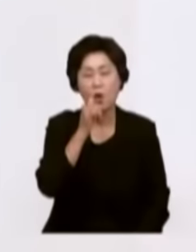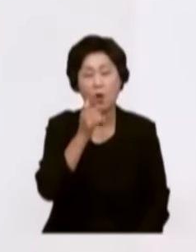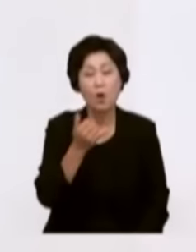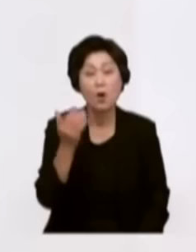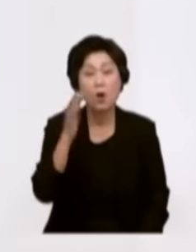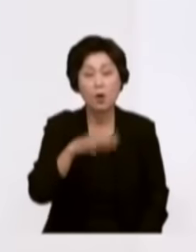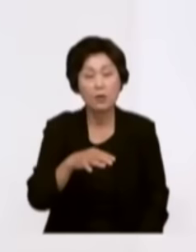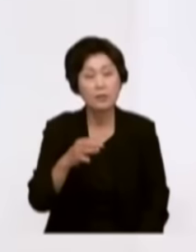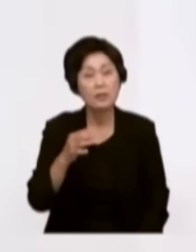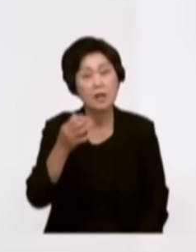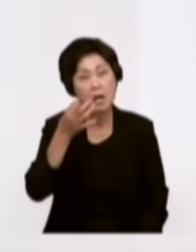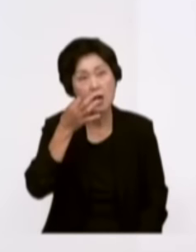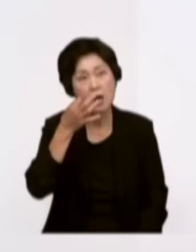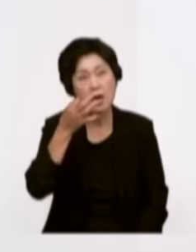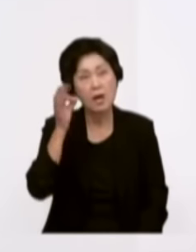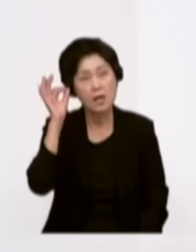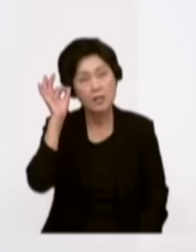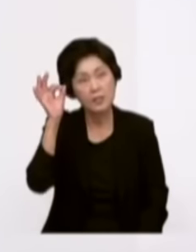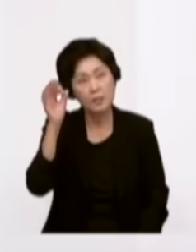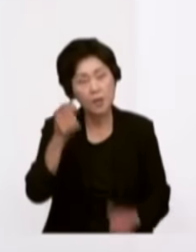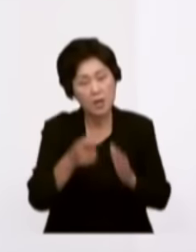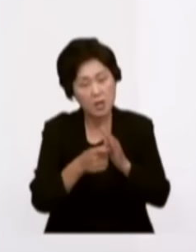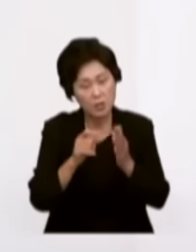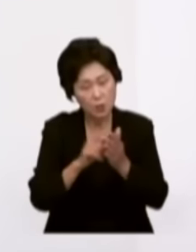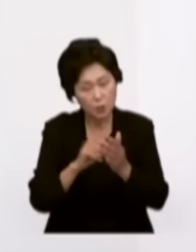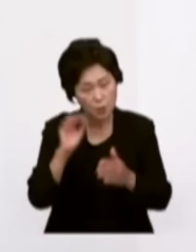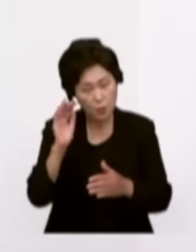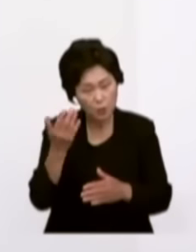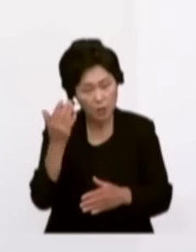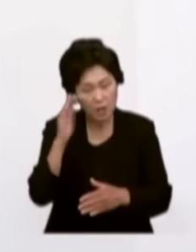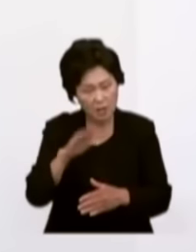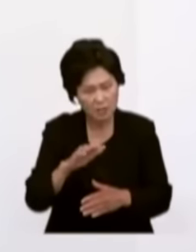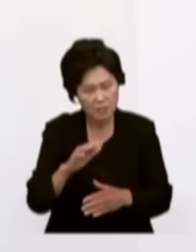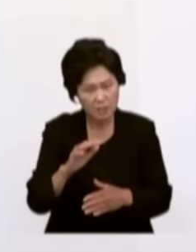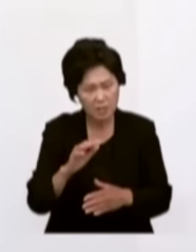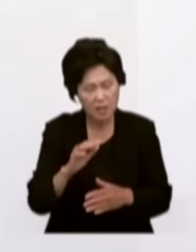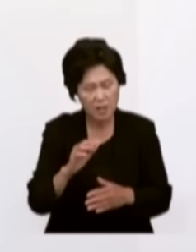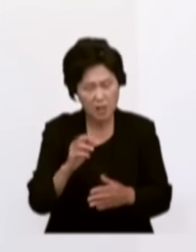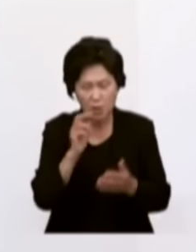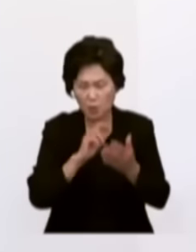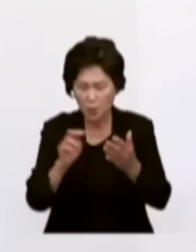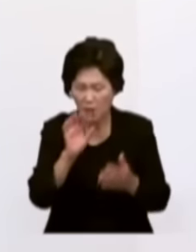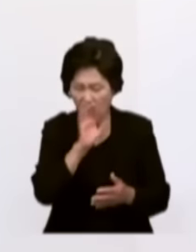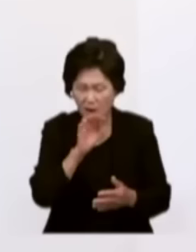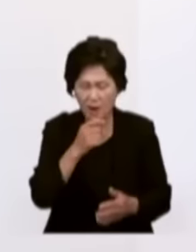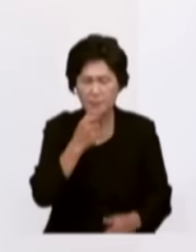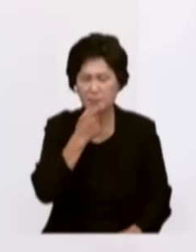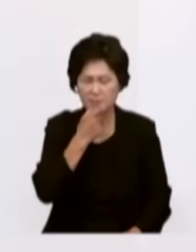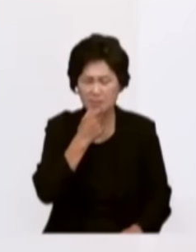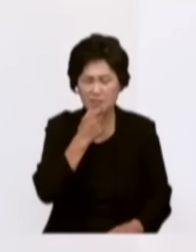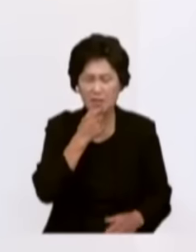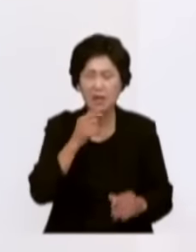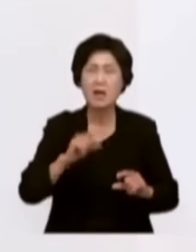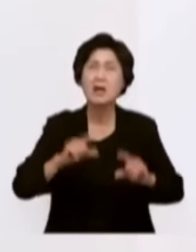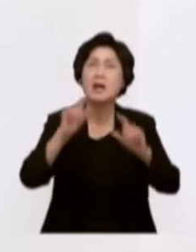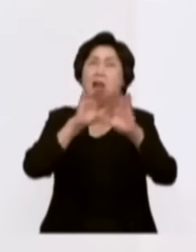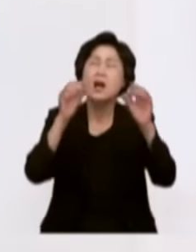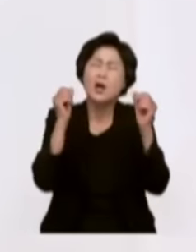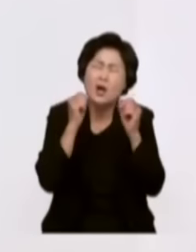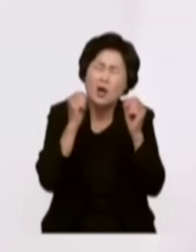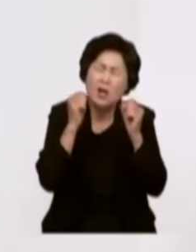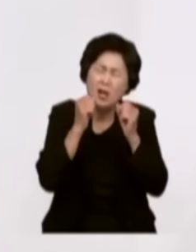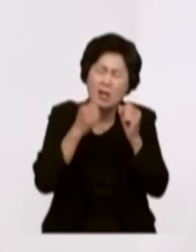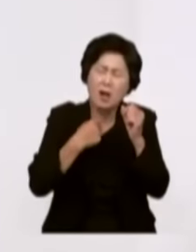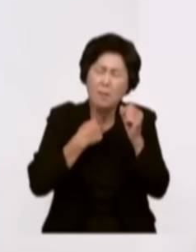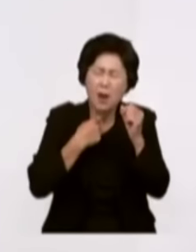죽기 싫을 정도로 가기 싫은 거야. 어디? 피는 안 나오고 피는 추우니까. 안 나오지. 피는 나와야 된다는데 피는 안 나오지. 날은 춥지. 목은 점점 이제 성대